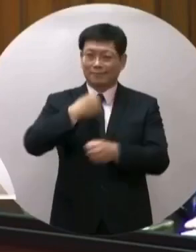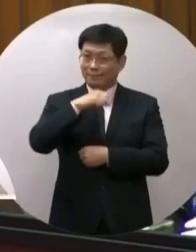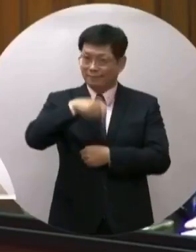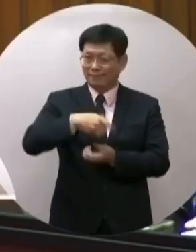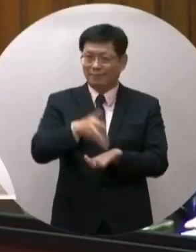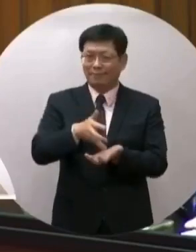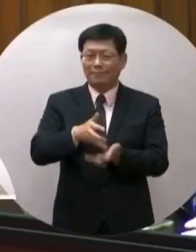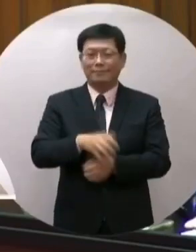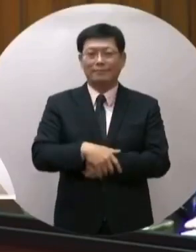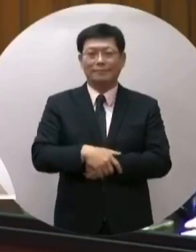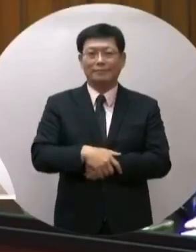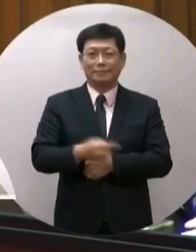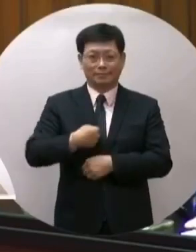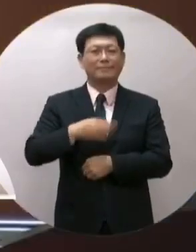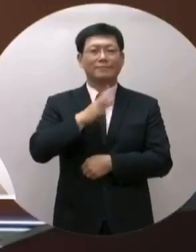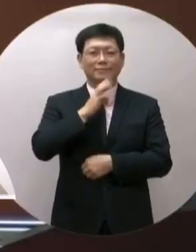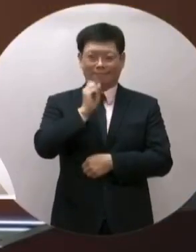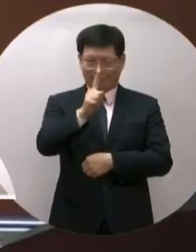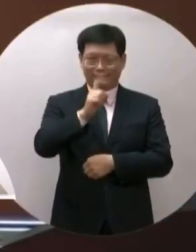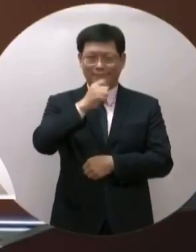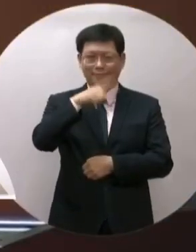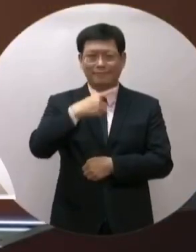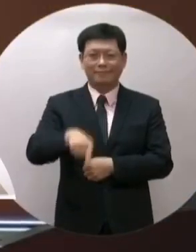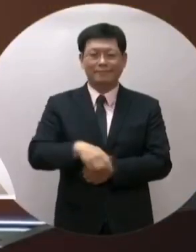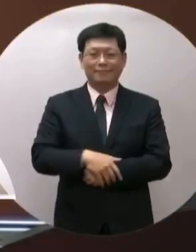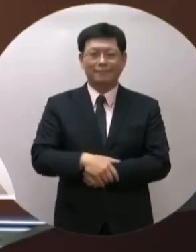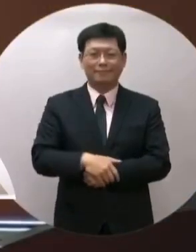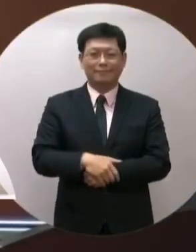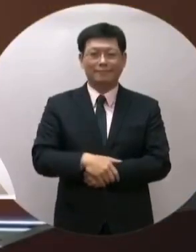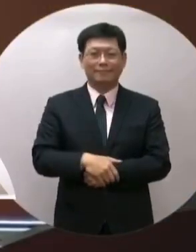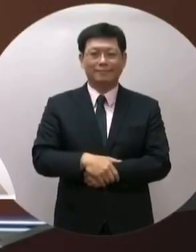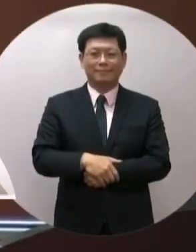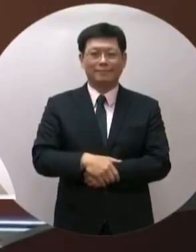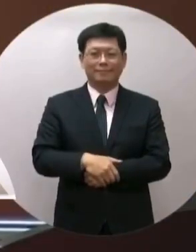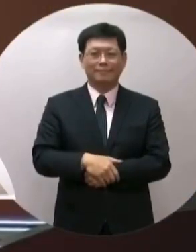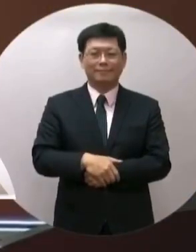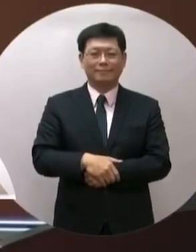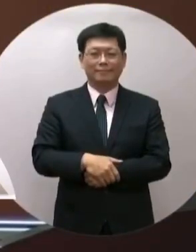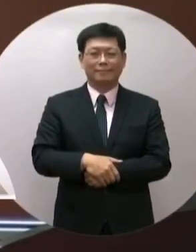的演讲。我是一个台湾人。